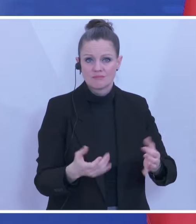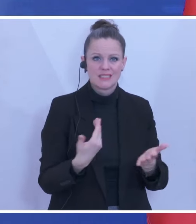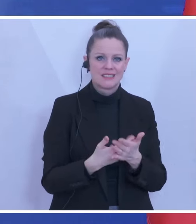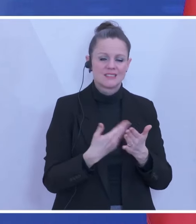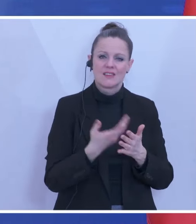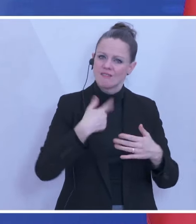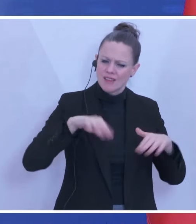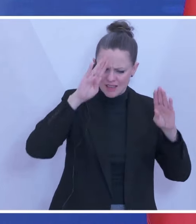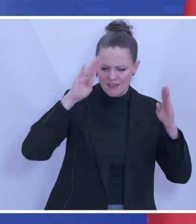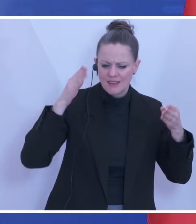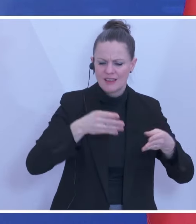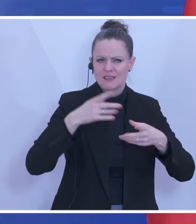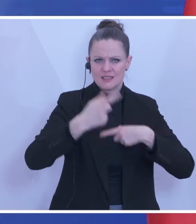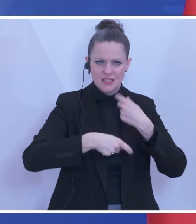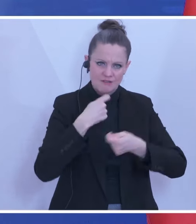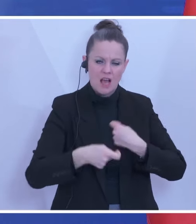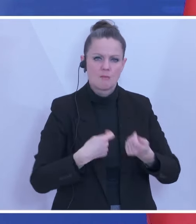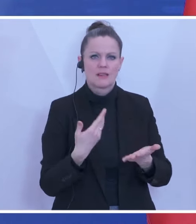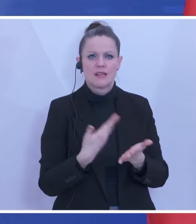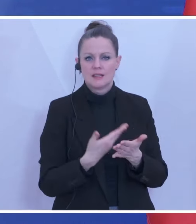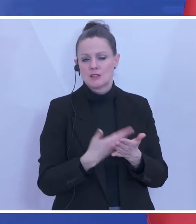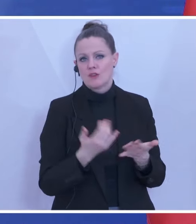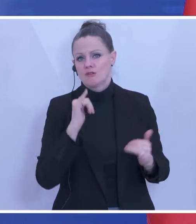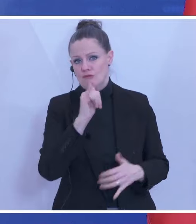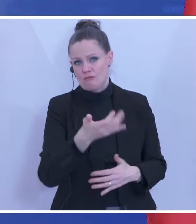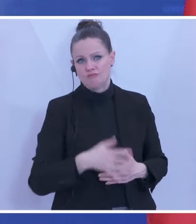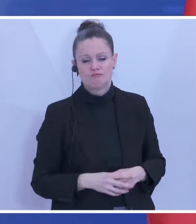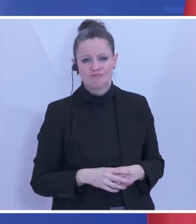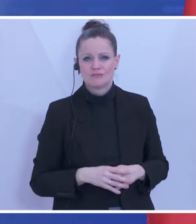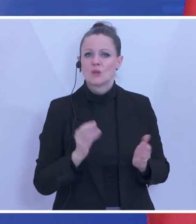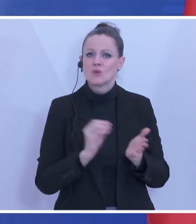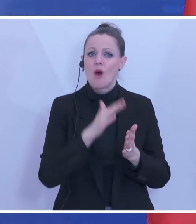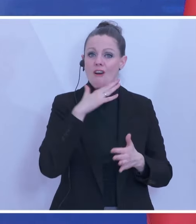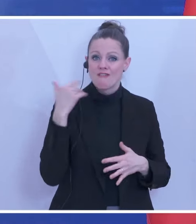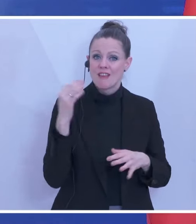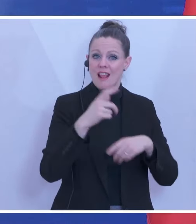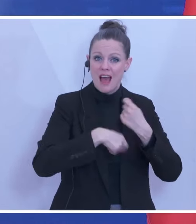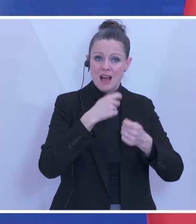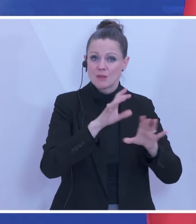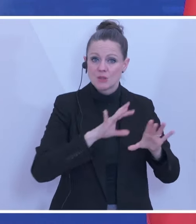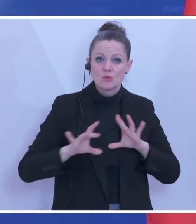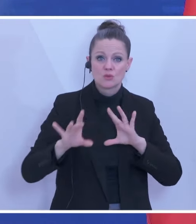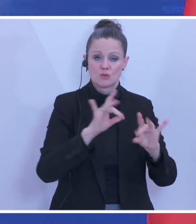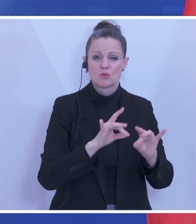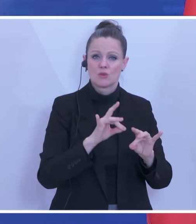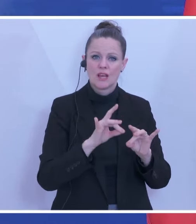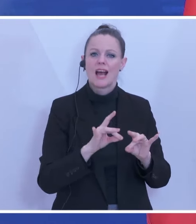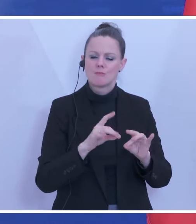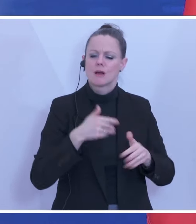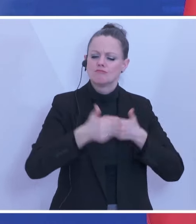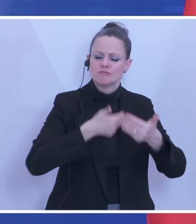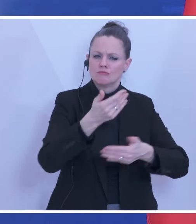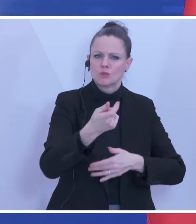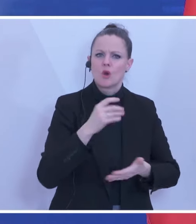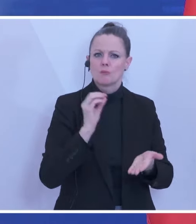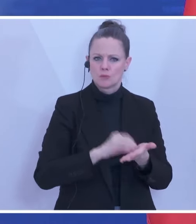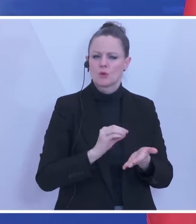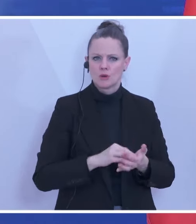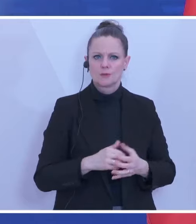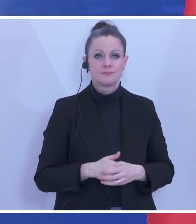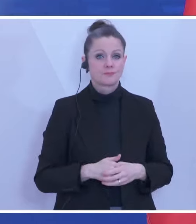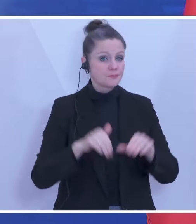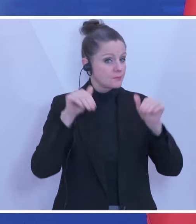intensiv auch schon arbeiten und ja, wo noch viel Arbeit auch im Detail steckt, aber noch einiges weitergebracht werden kann und aus